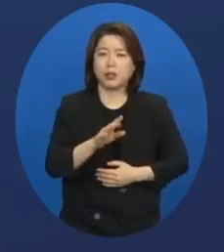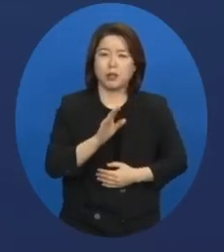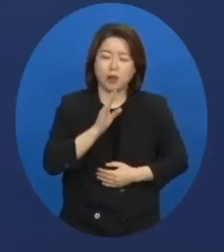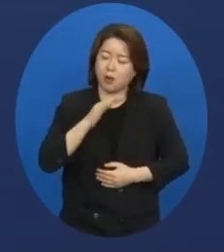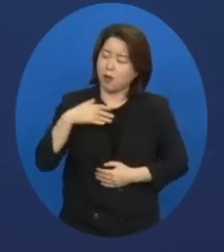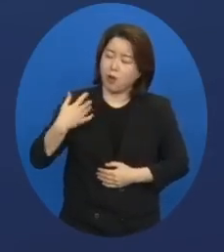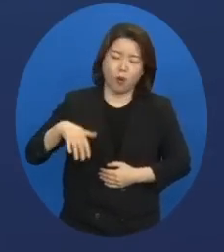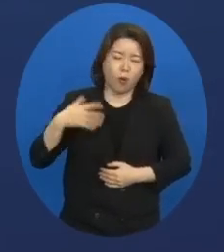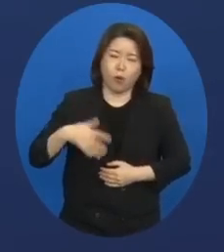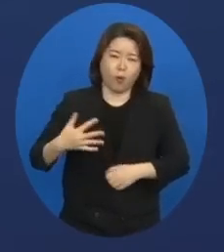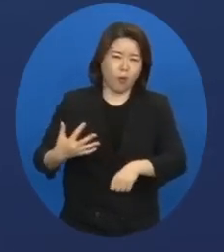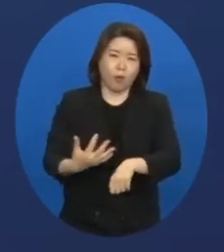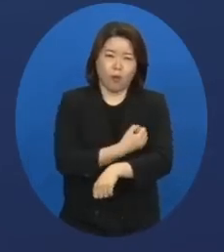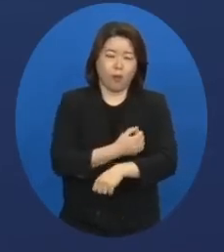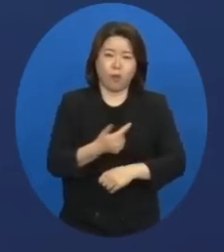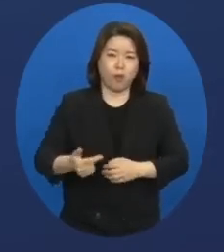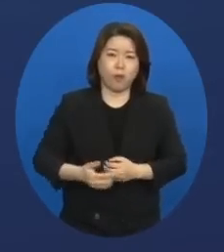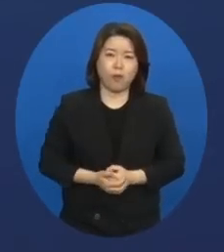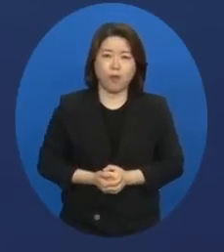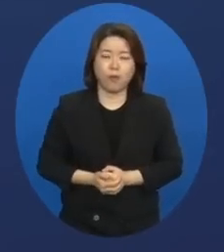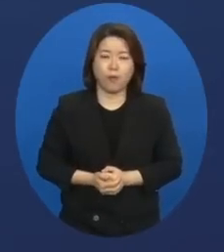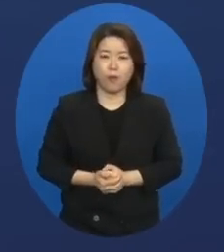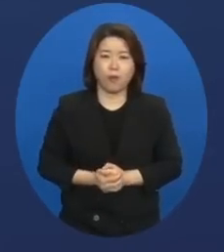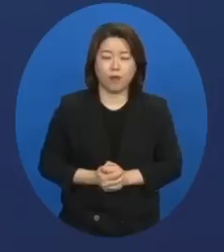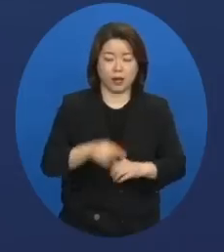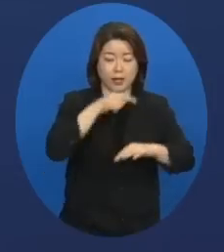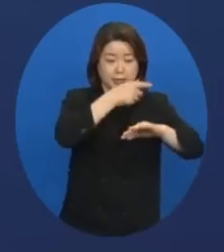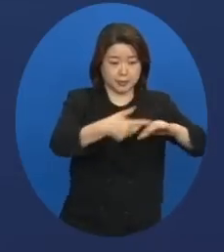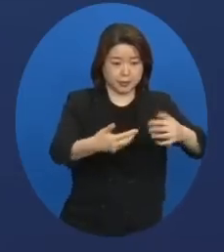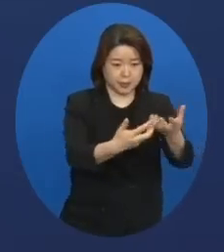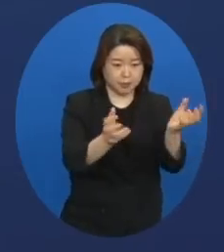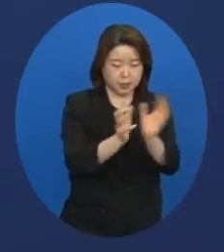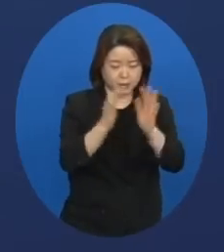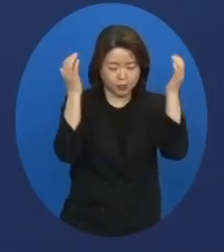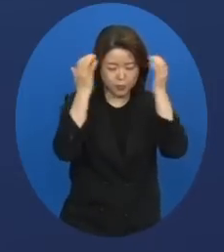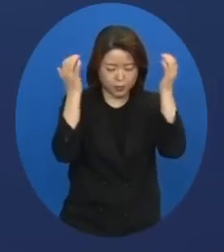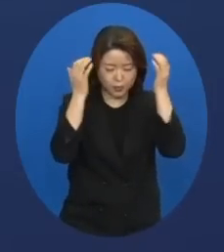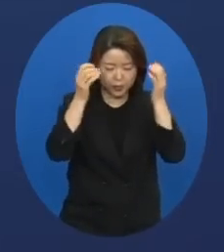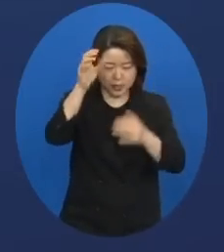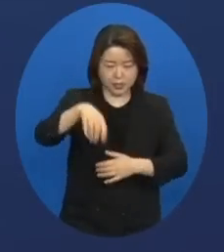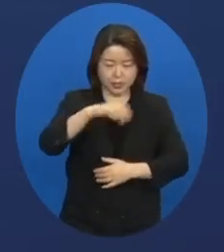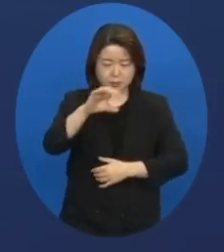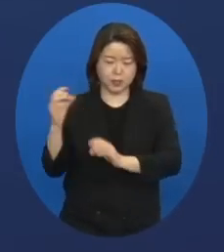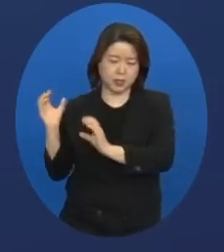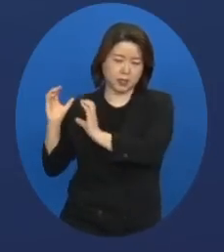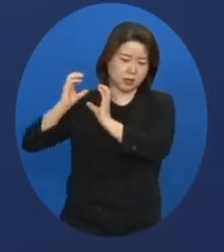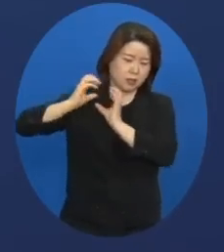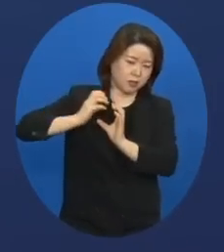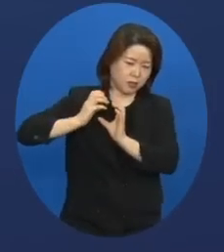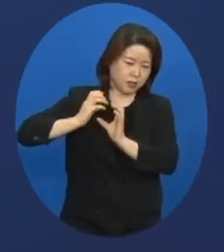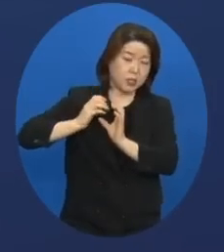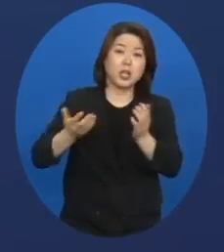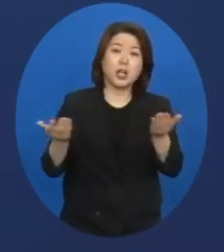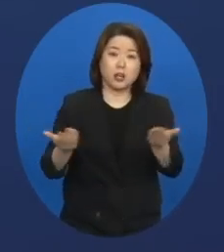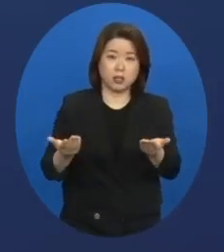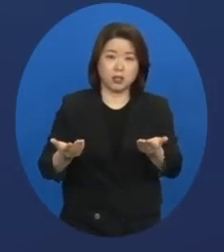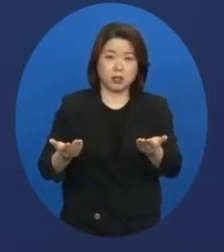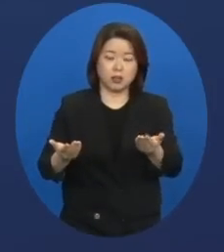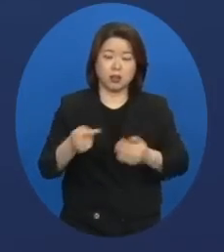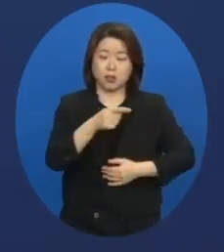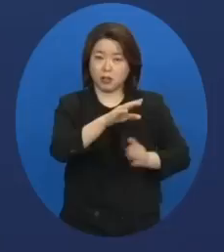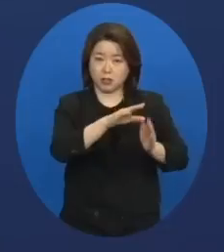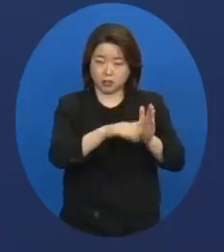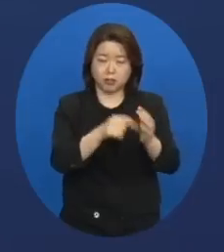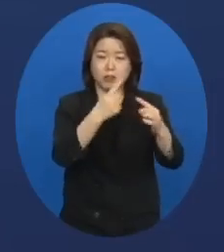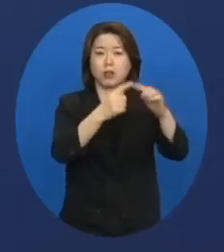대단한 일이었죠. 그건 민족의 고난의 십자가를 져야 되는 일인데도 그때 당시에 교회는 그